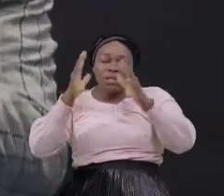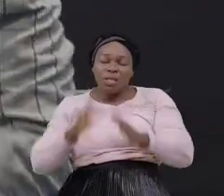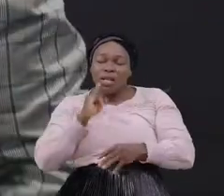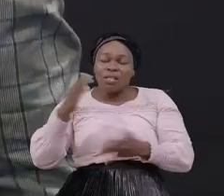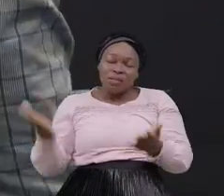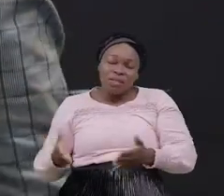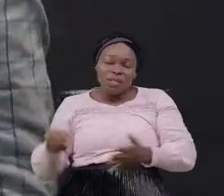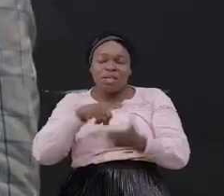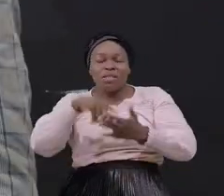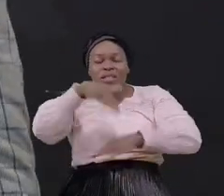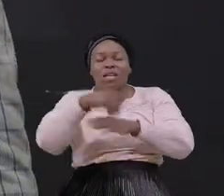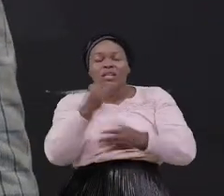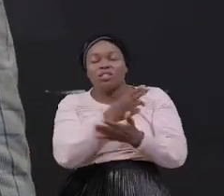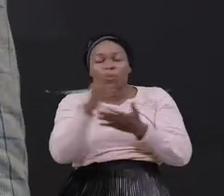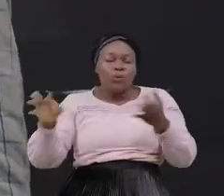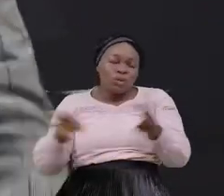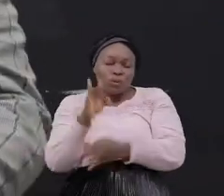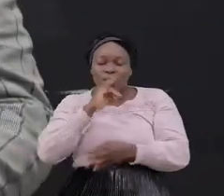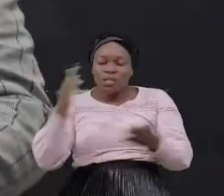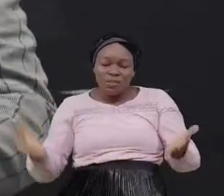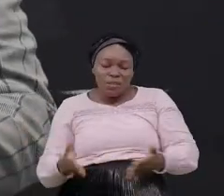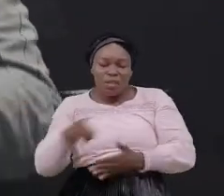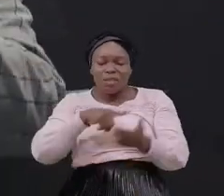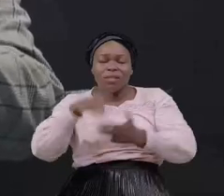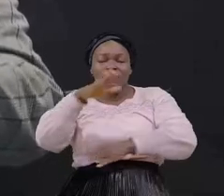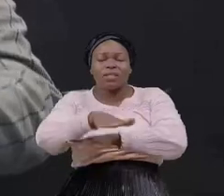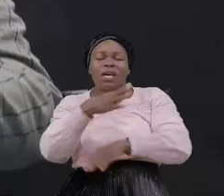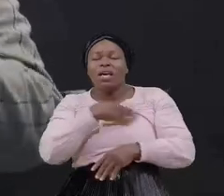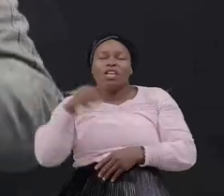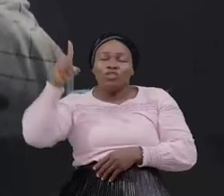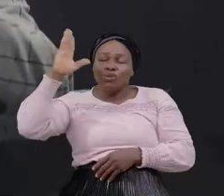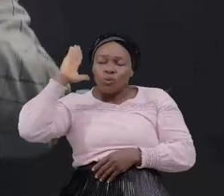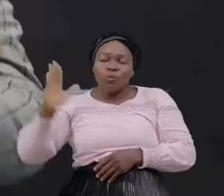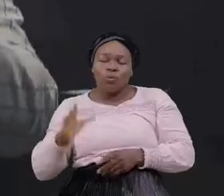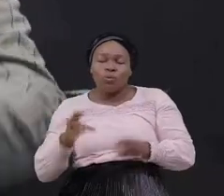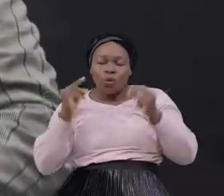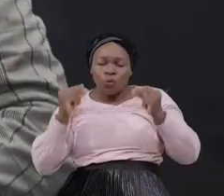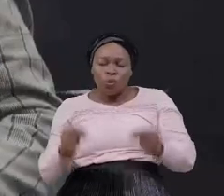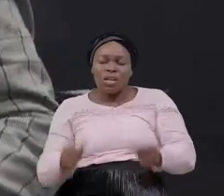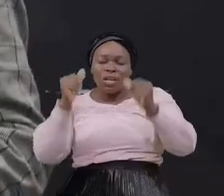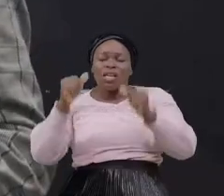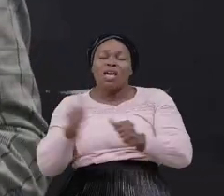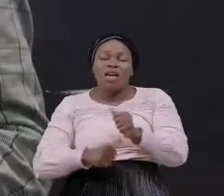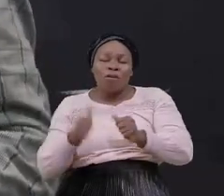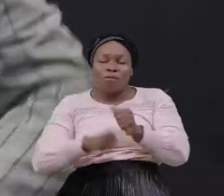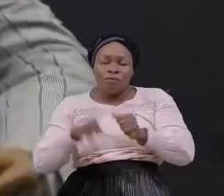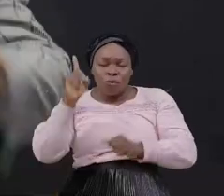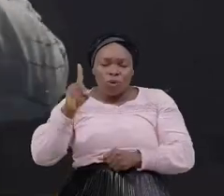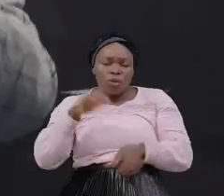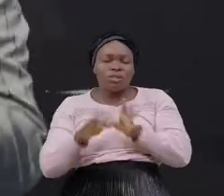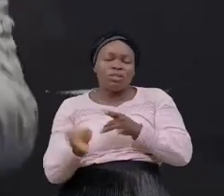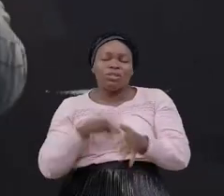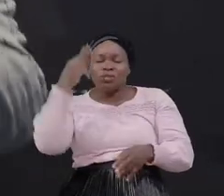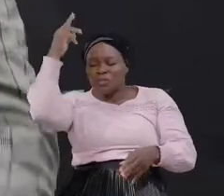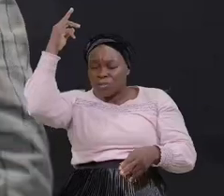soir. Le Saint-Esprit est là ce soir. Et tu vas vivifier tout le monde dans